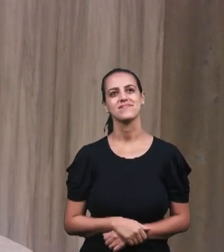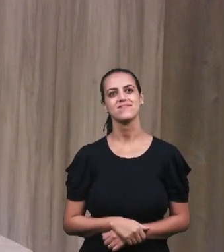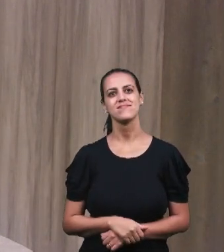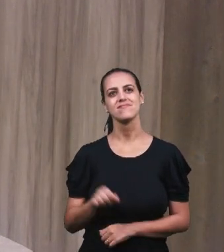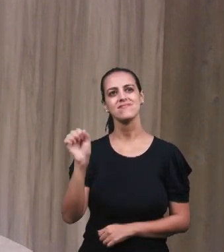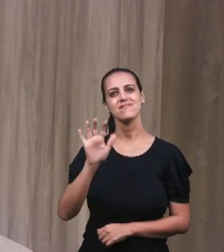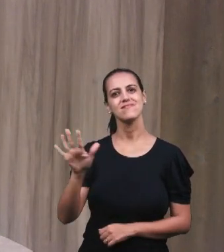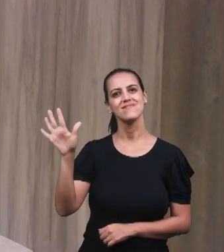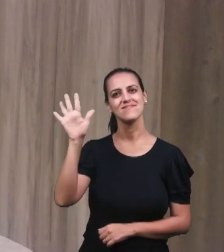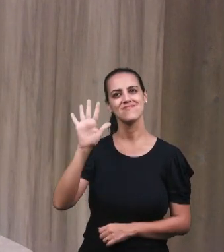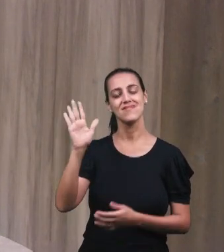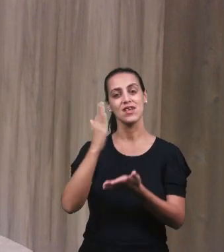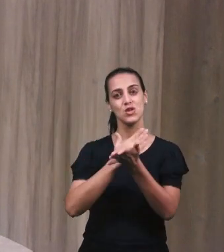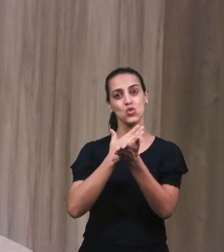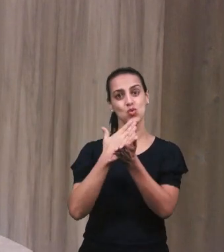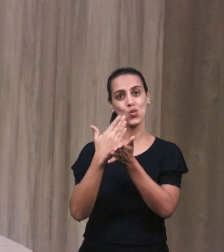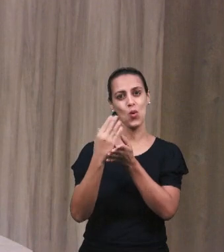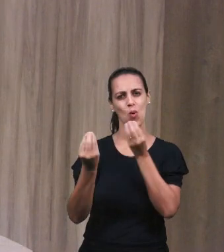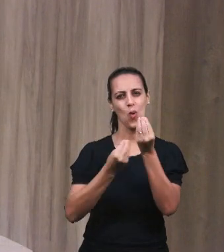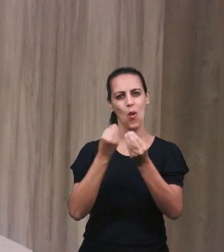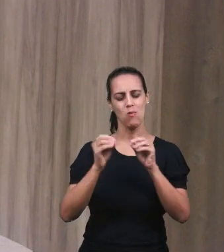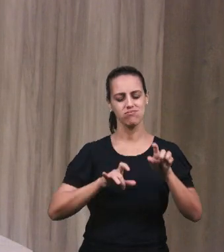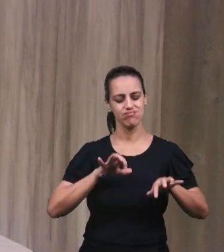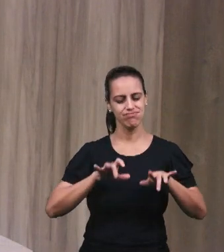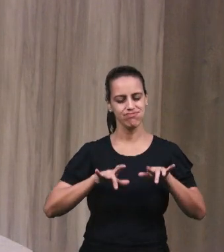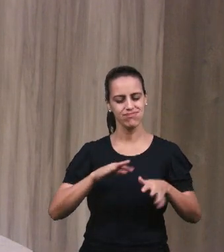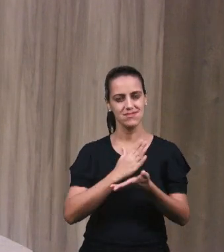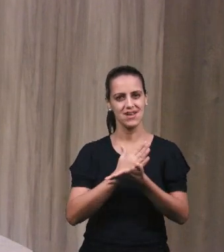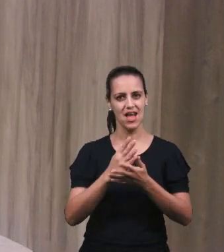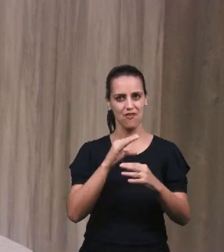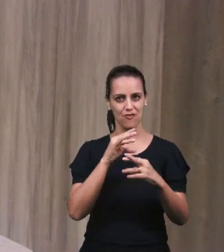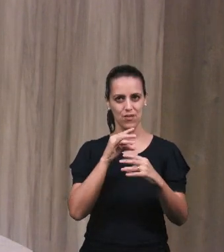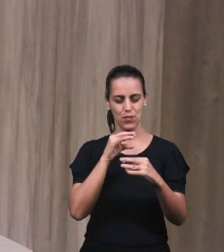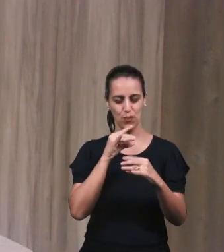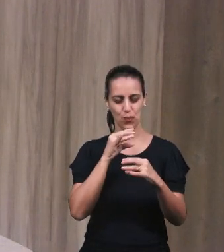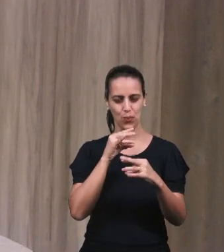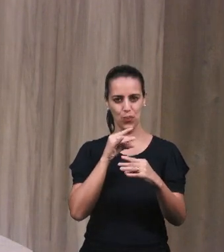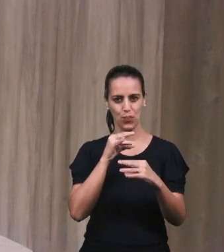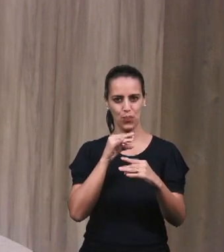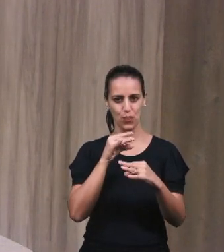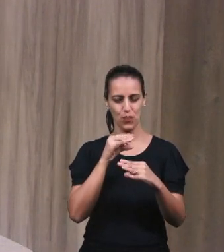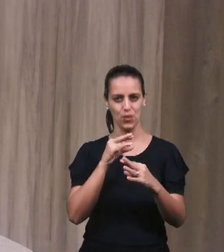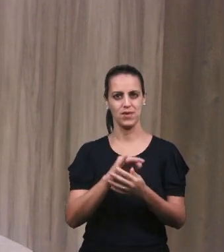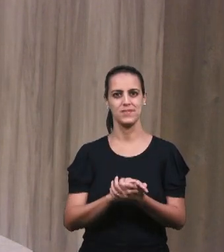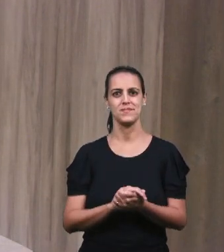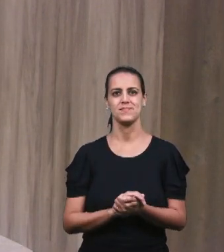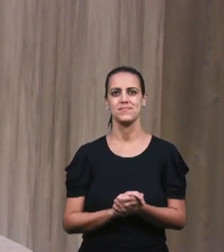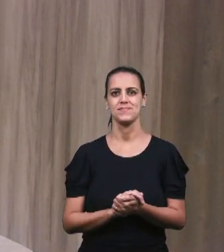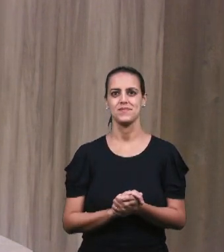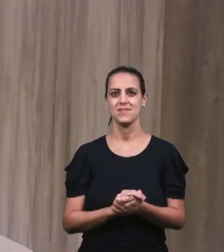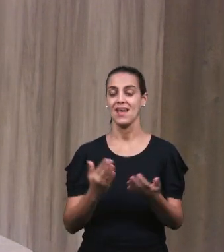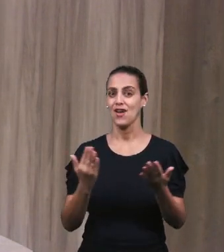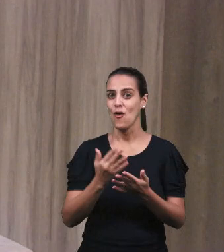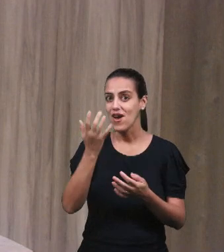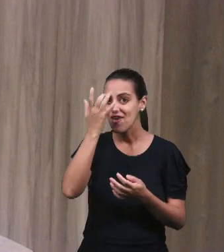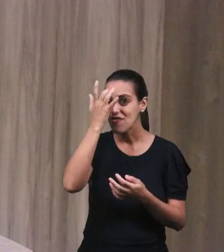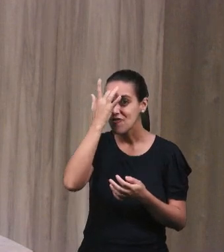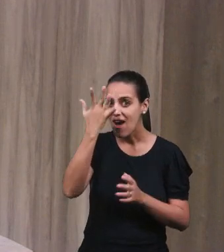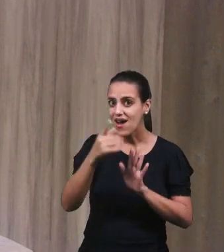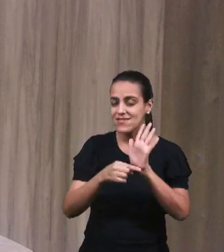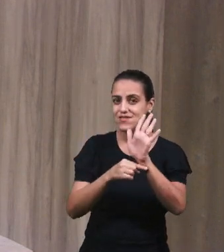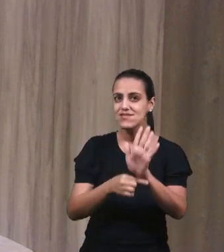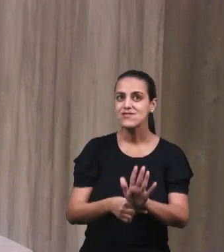trouve l'introduction simplifiée dans la flûte douce. Maintenant, je vais simplifier